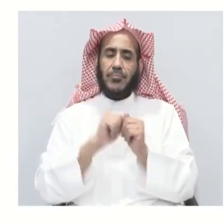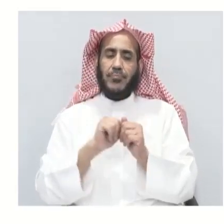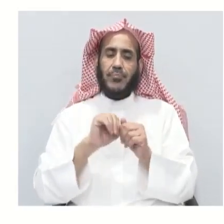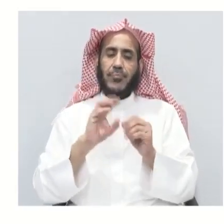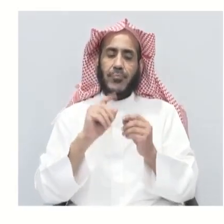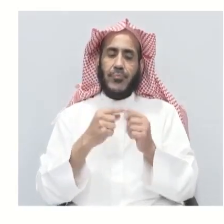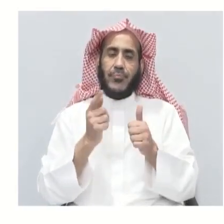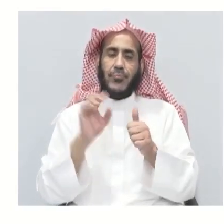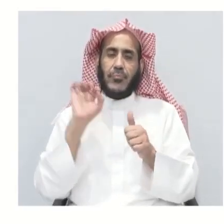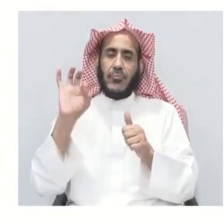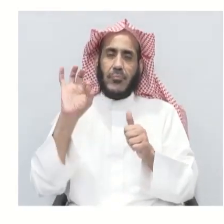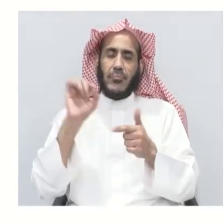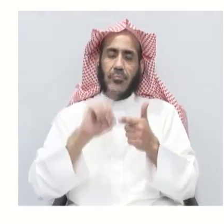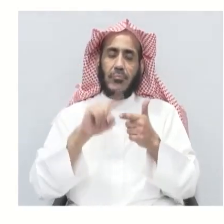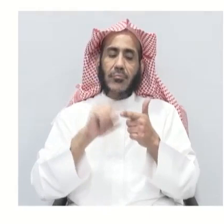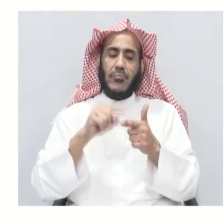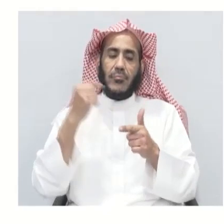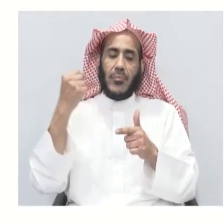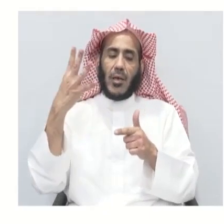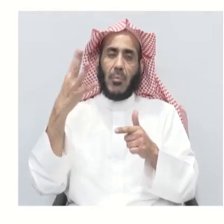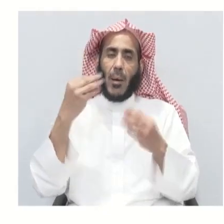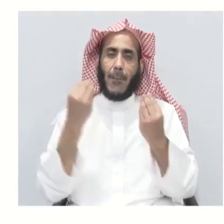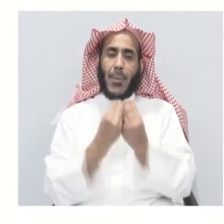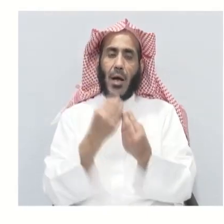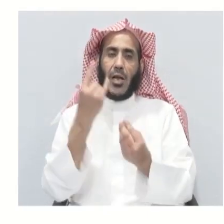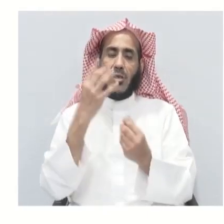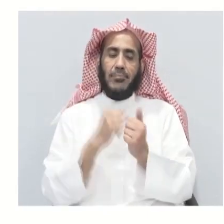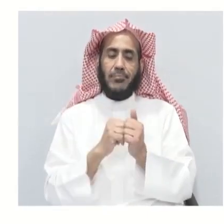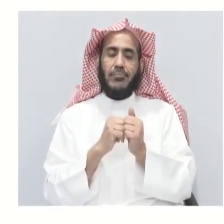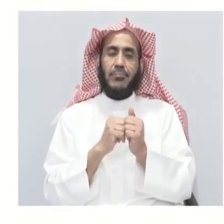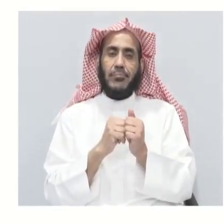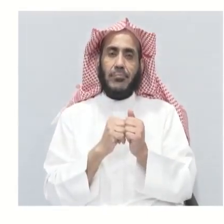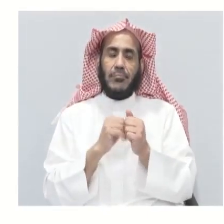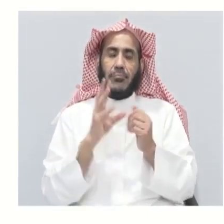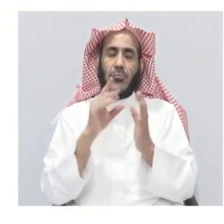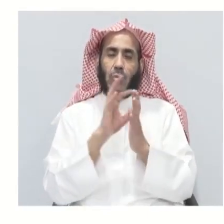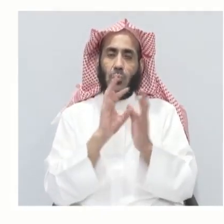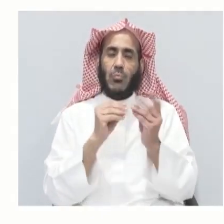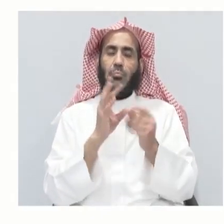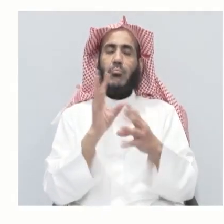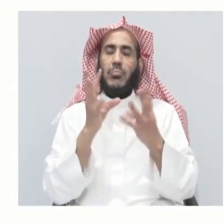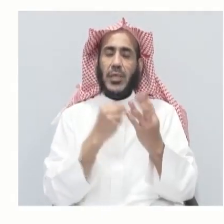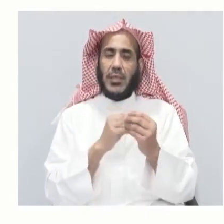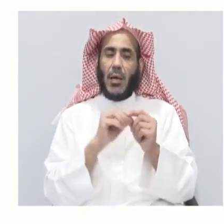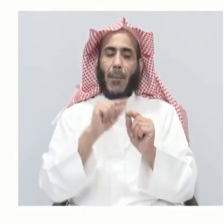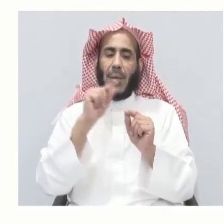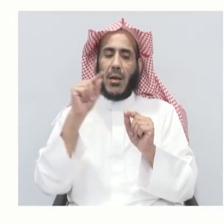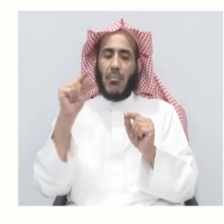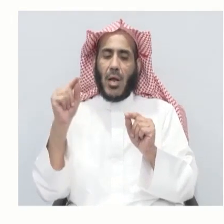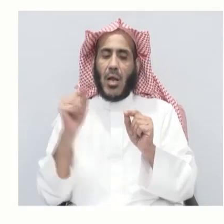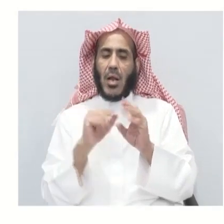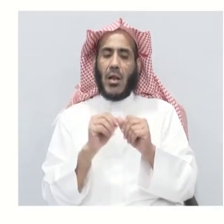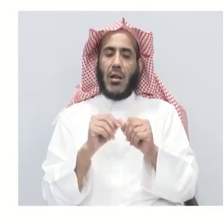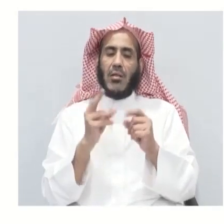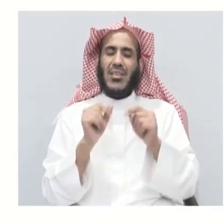النقطه الثانيه اللي هي عباره عن اربعه مع العشره ستقوم بحساب الميل بشكل عادي جدا اللي هو عباره عن